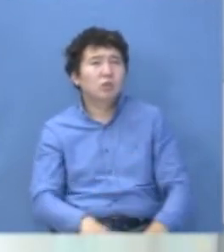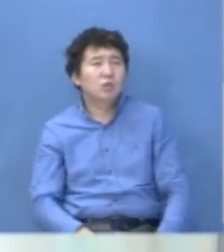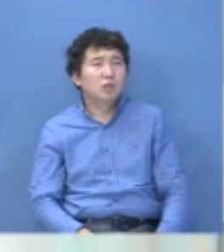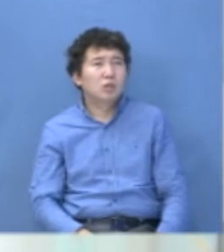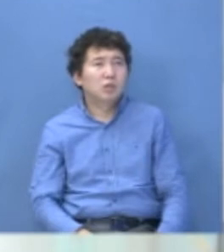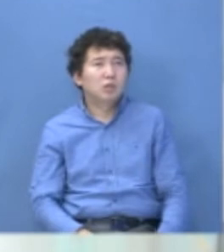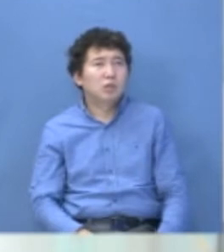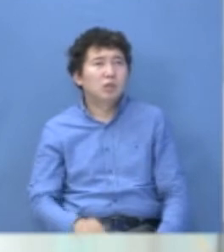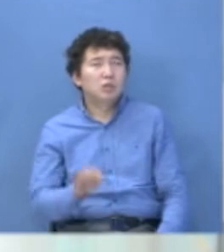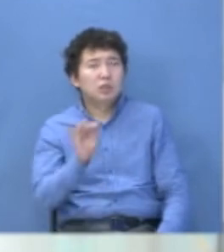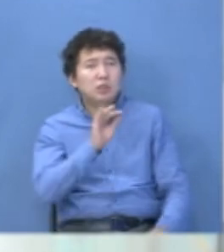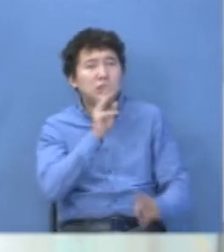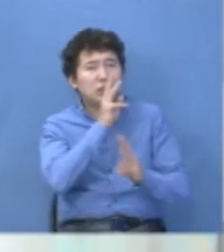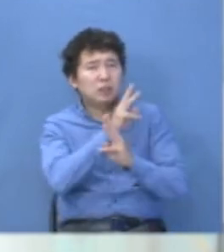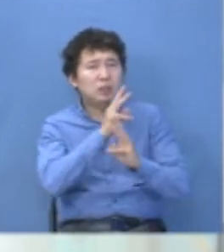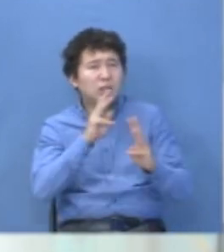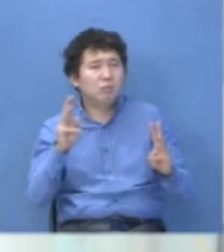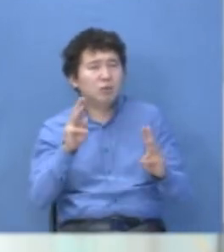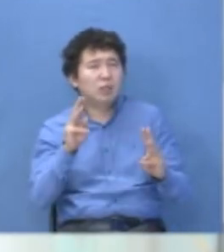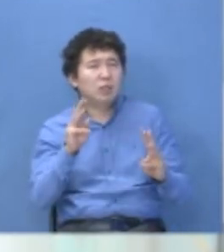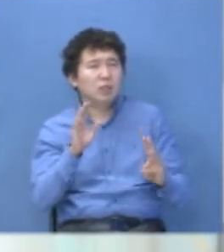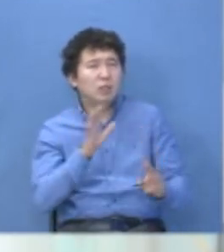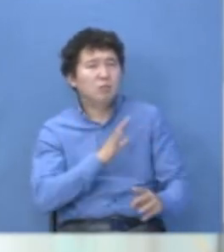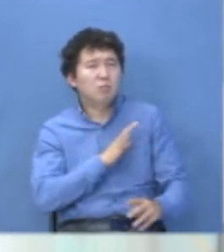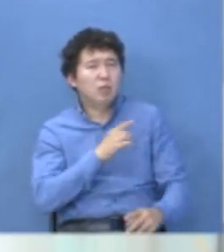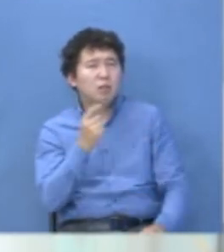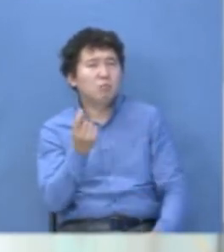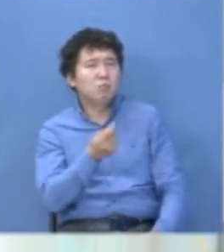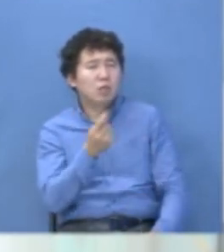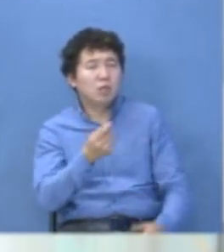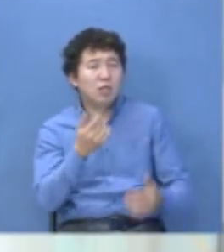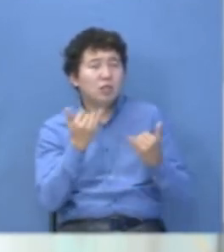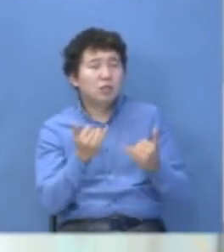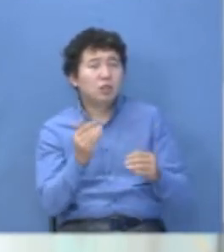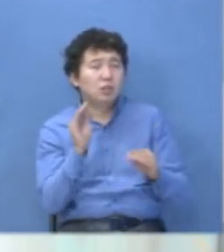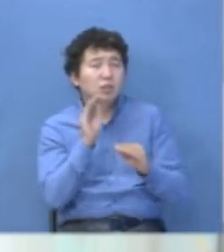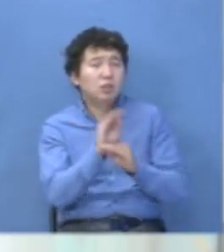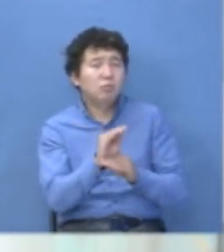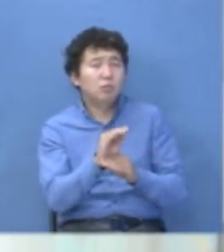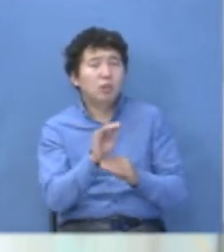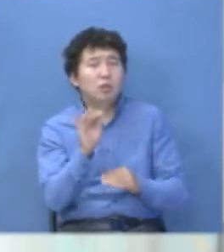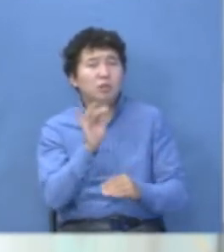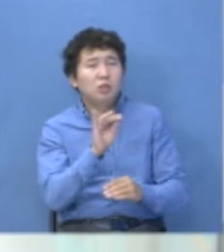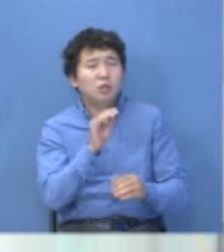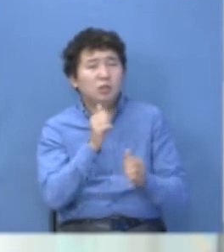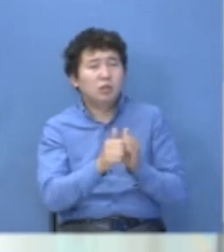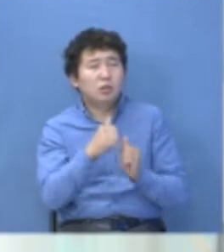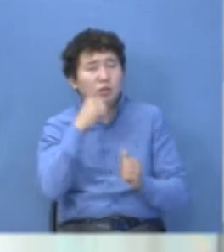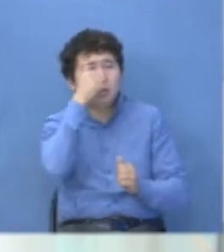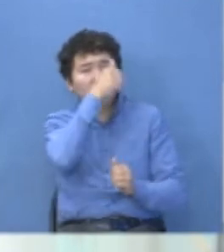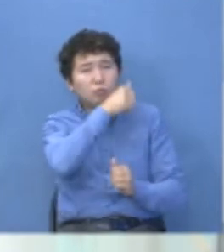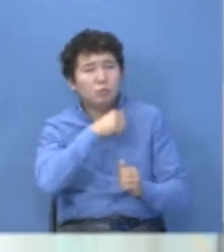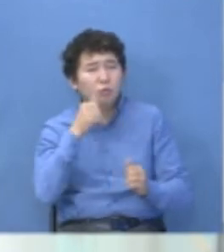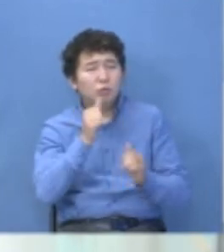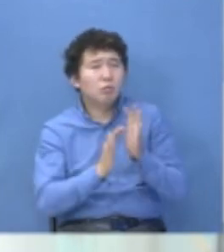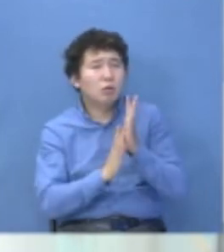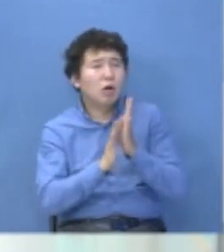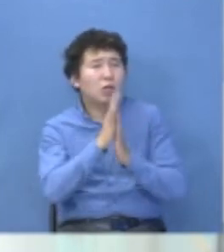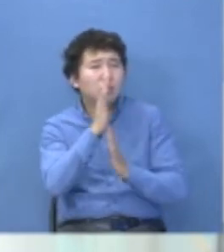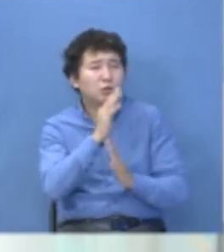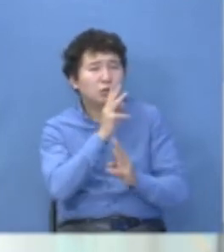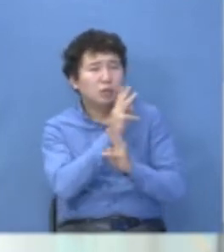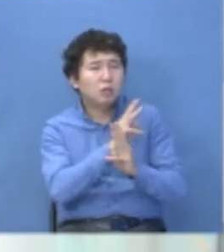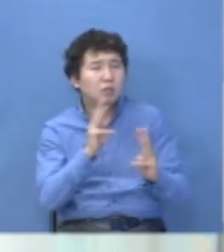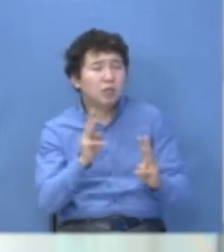то есть зарплаты были маленькие. Сейчас финансовая подоплека неплохая, уже у нас зарплата растет, и даже мы видим, что по количеству тех резидентов,